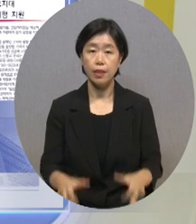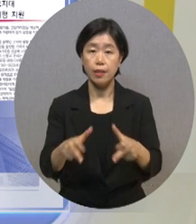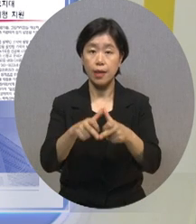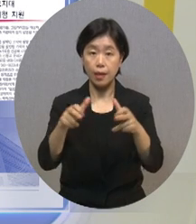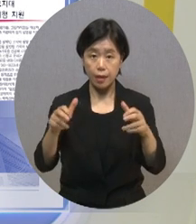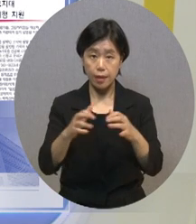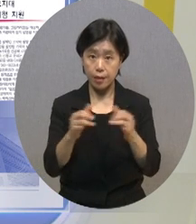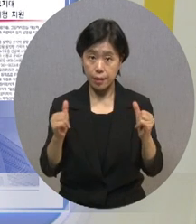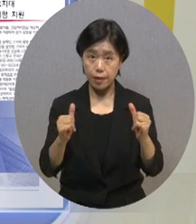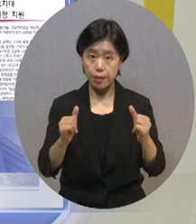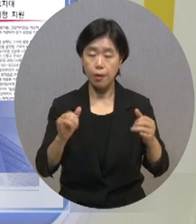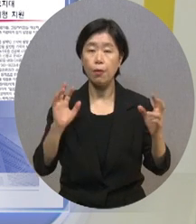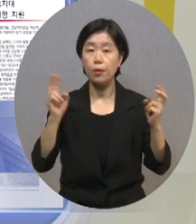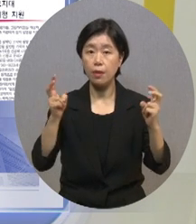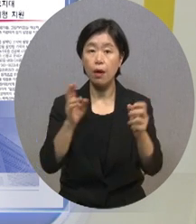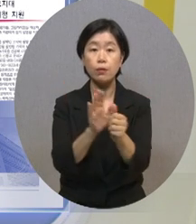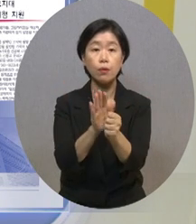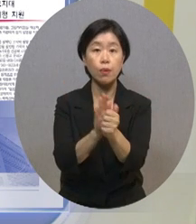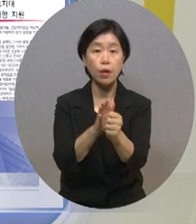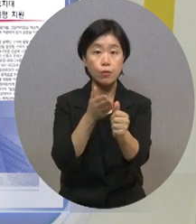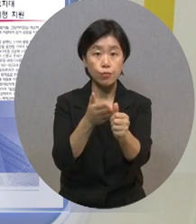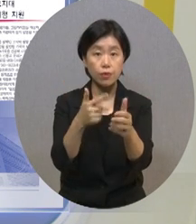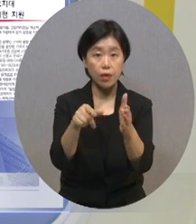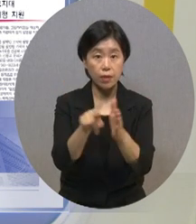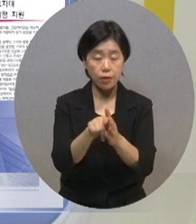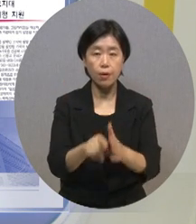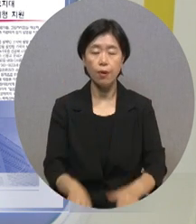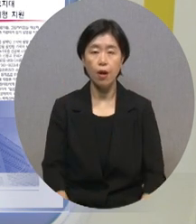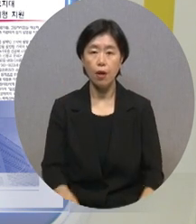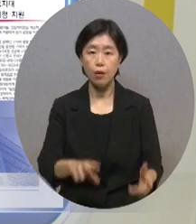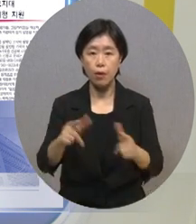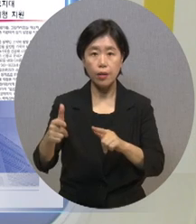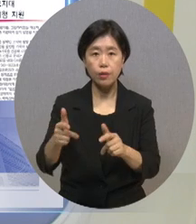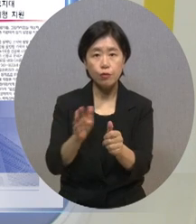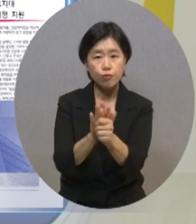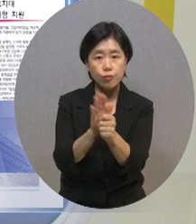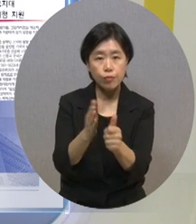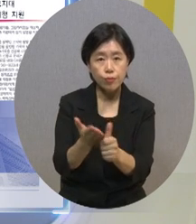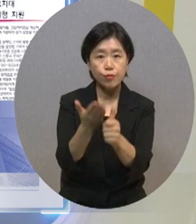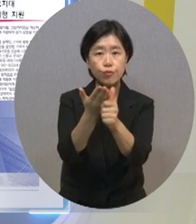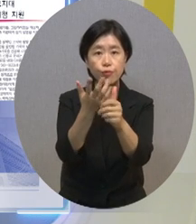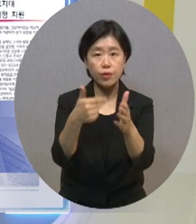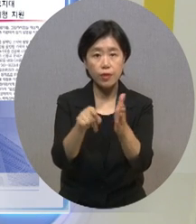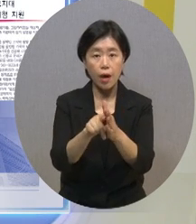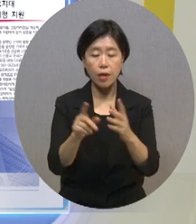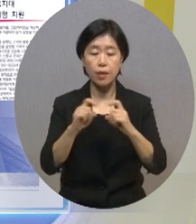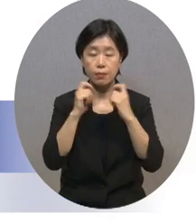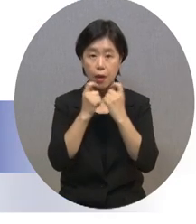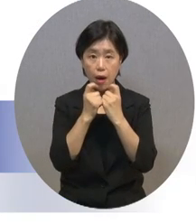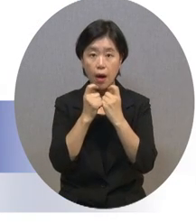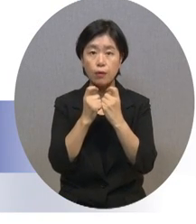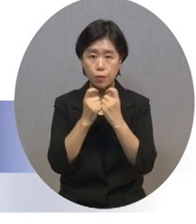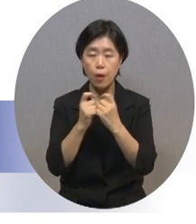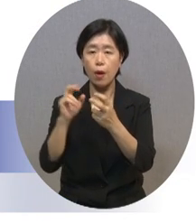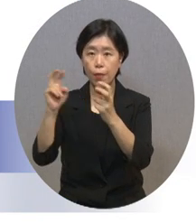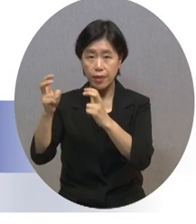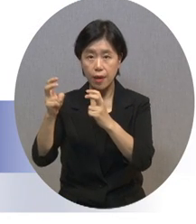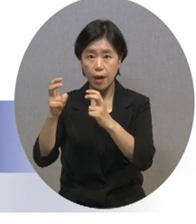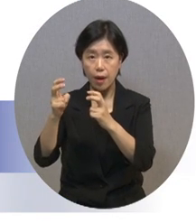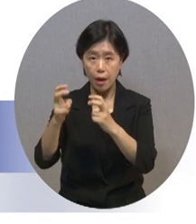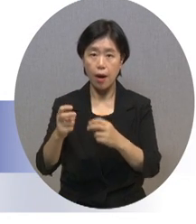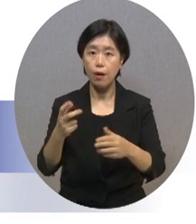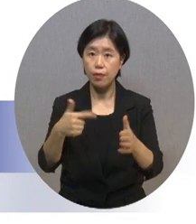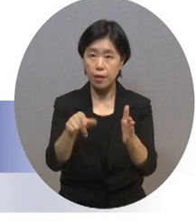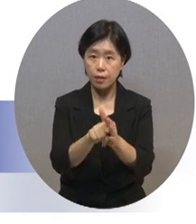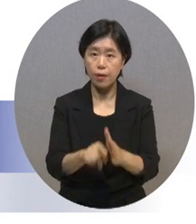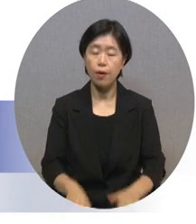종합지원 센터가 오는 26일까지 장행 기업 6성 지원에 기한 개인 기관 대상으로 2024년 장행